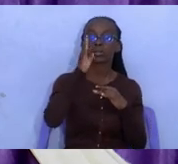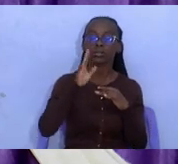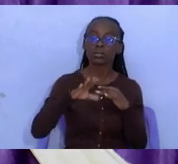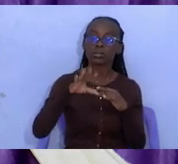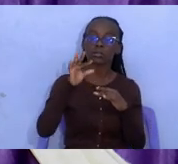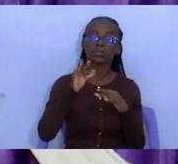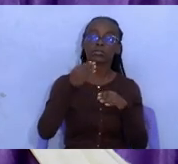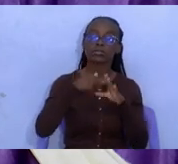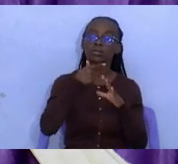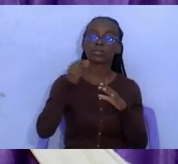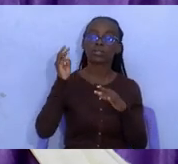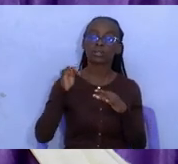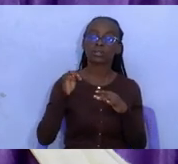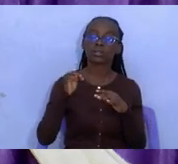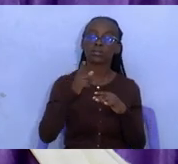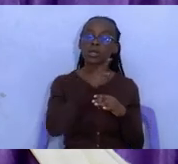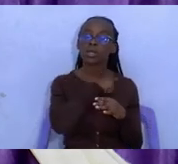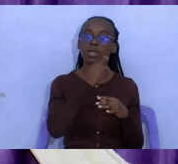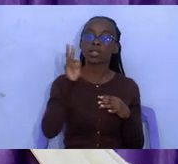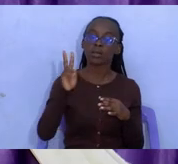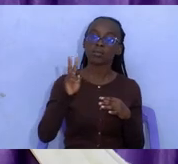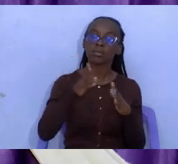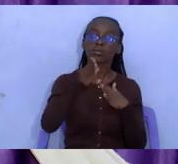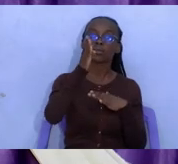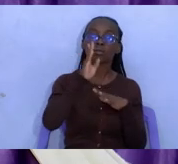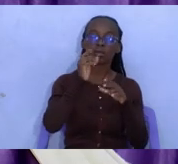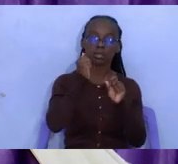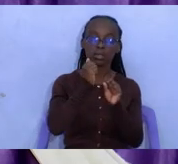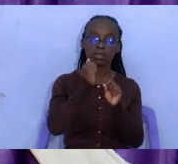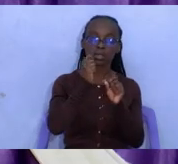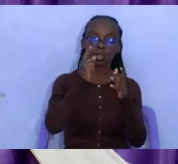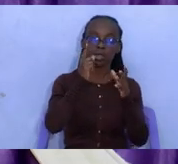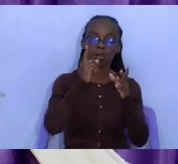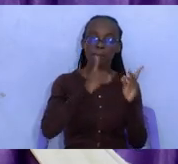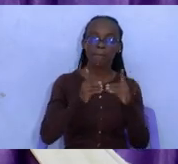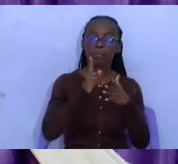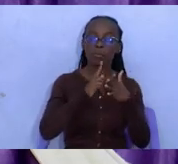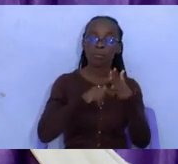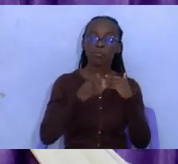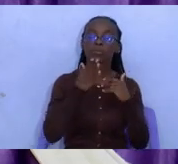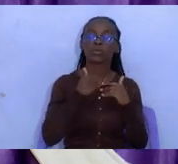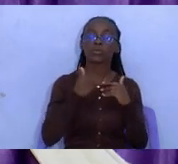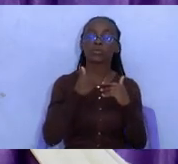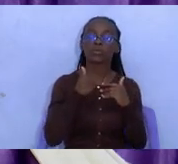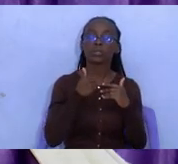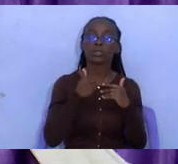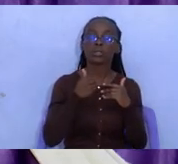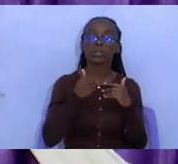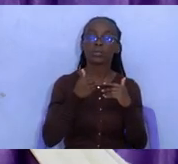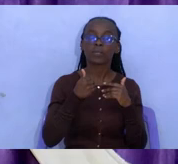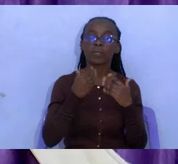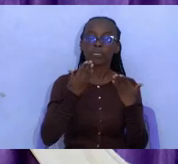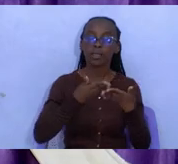atapatikana kwake, number one. Number two, Mungu atamfanikisha. Ninatangaza katika jina la Yesu, watu pokea neema